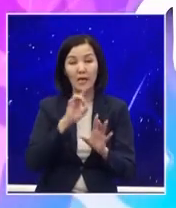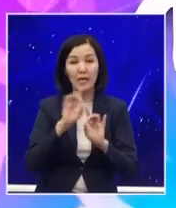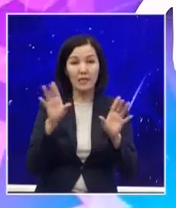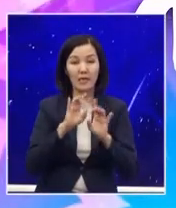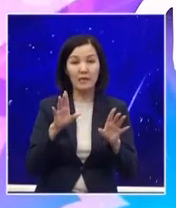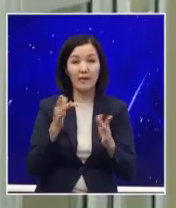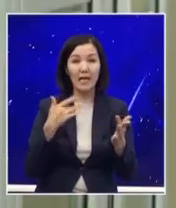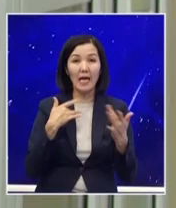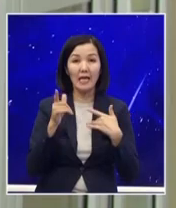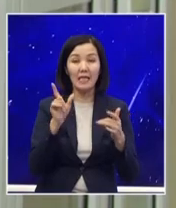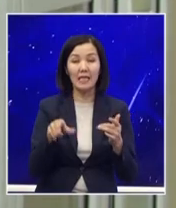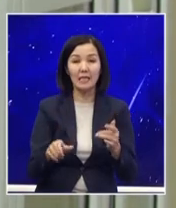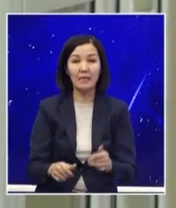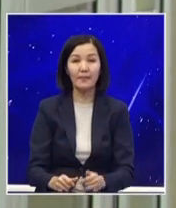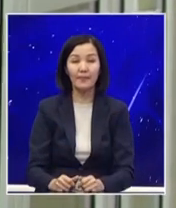актриса.